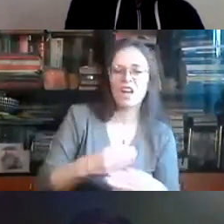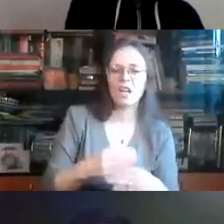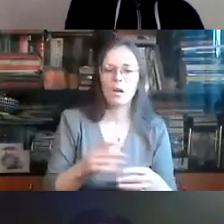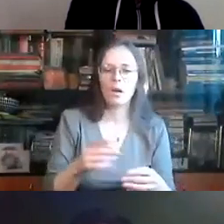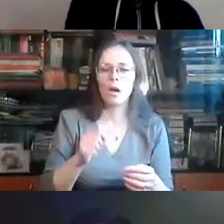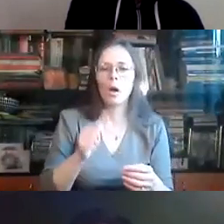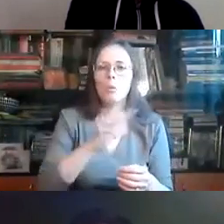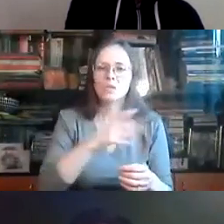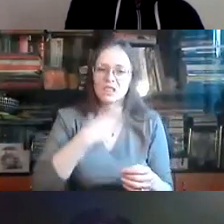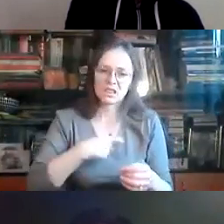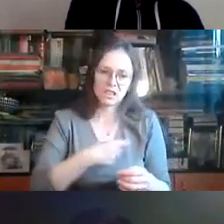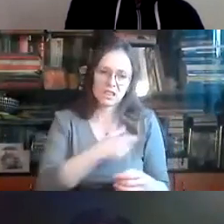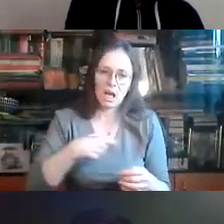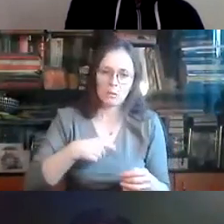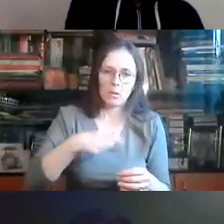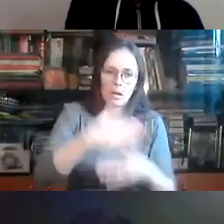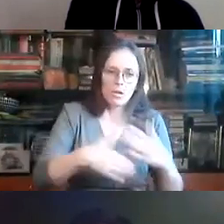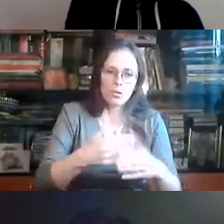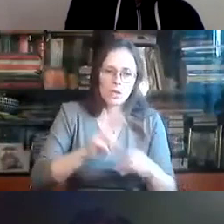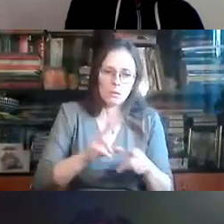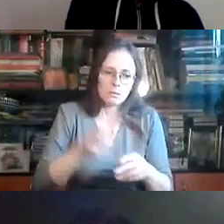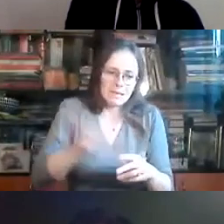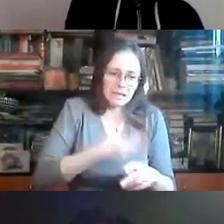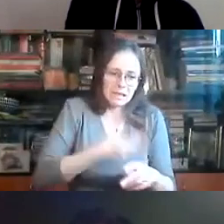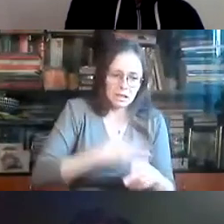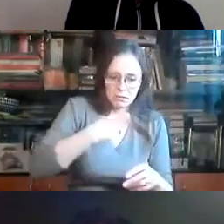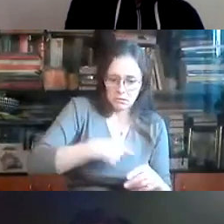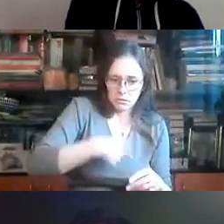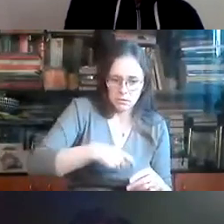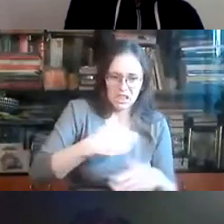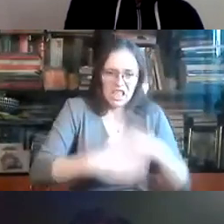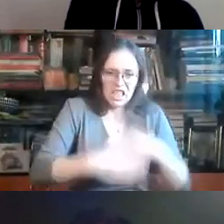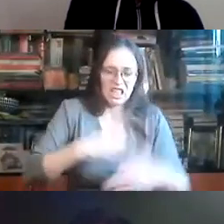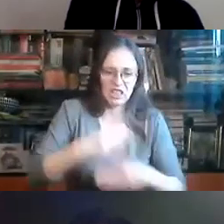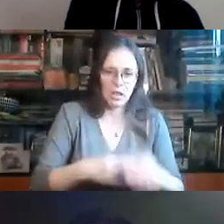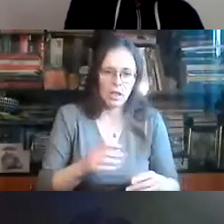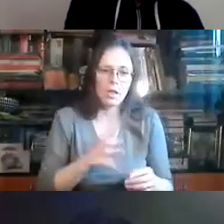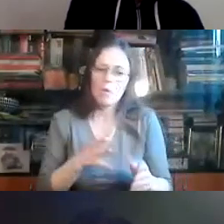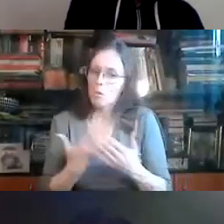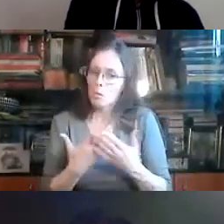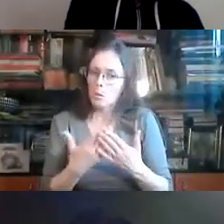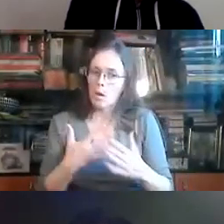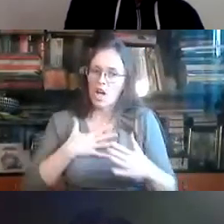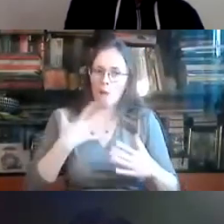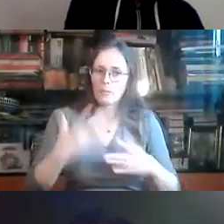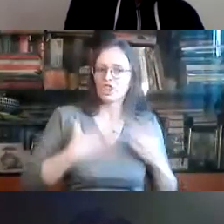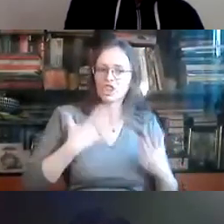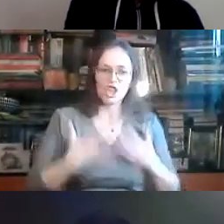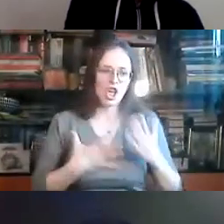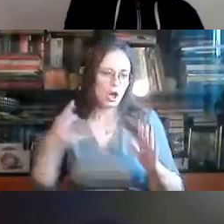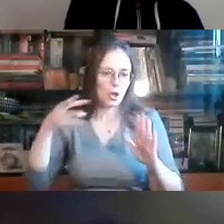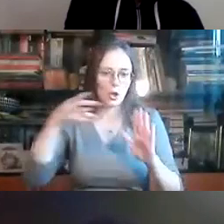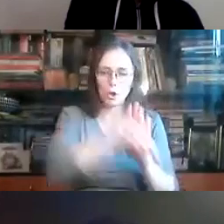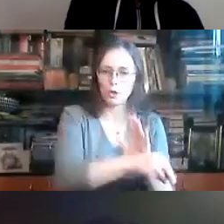каких-то физических возможностей не могут присутствовать в живом театре, они смогут его, насколько